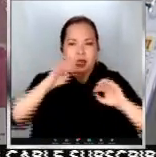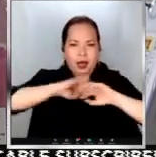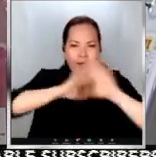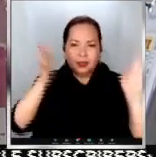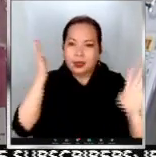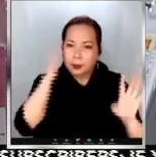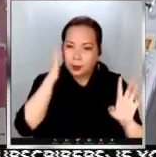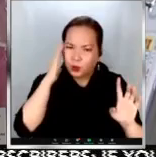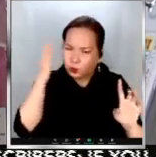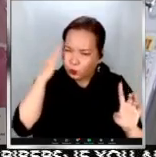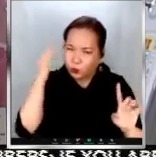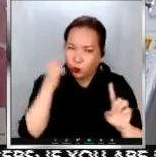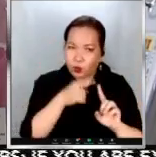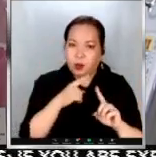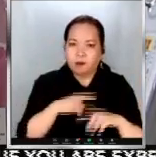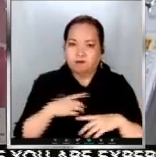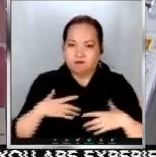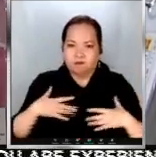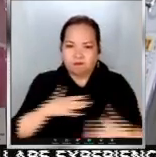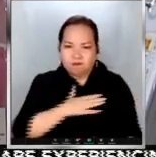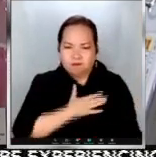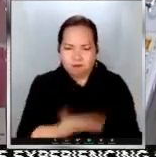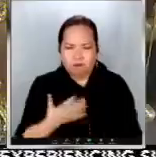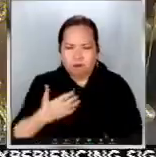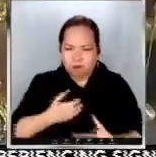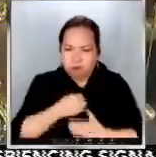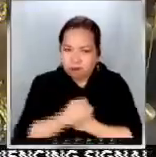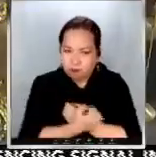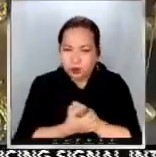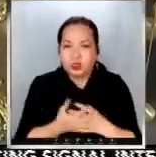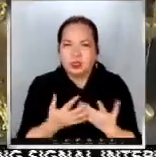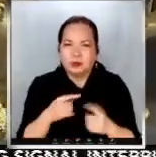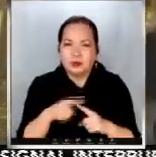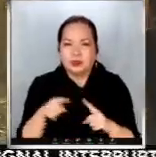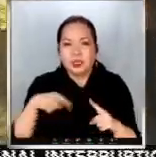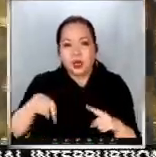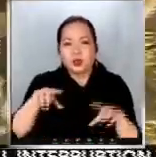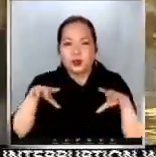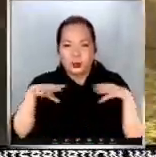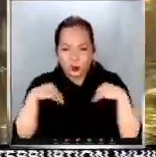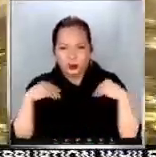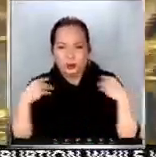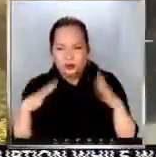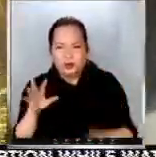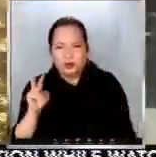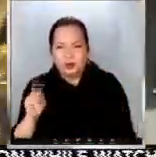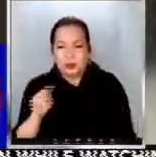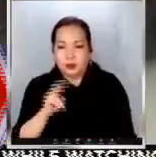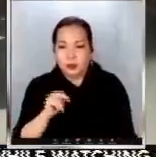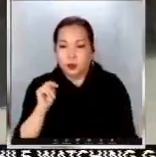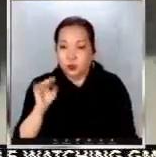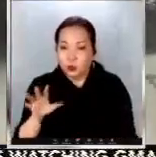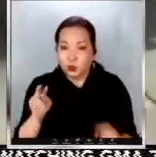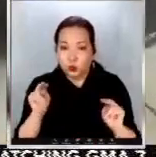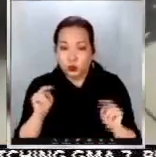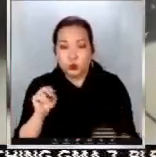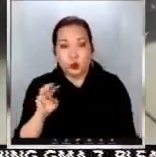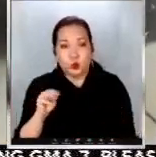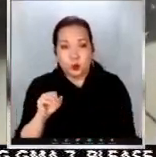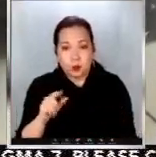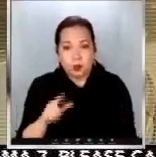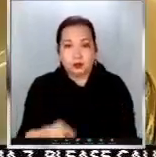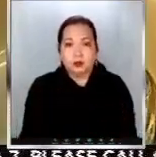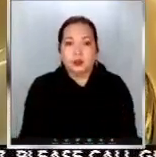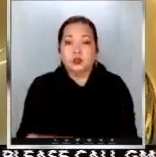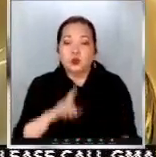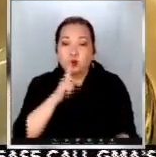matuto na rin po natin i-accept na nasa new norm na po tayo. Sa taon ng Metal Ox na sa February 12 papapasok, pinakasaswertihin daw ang